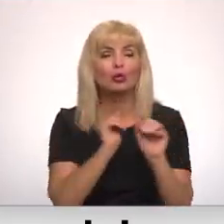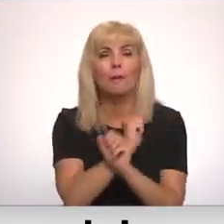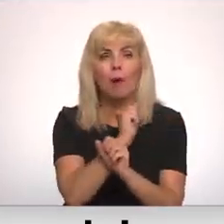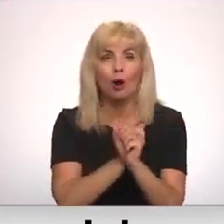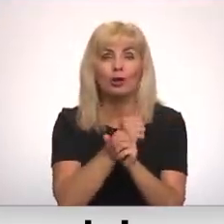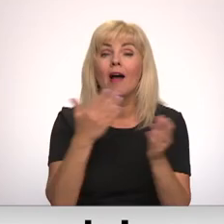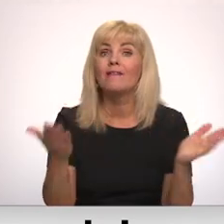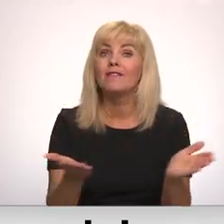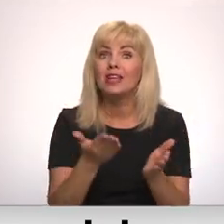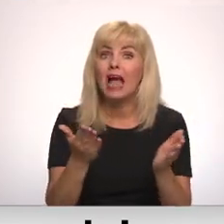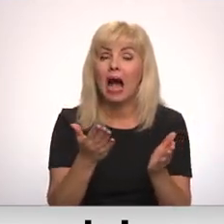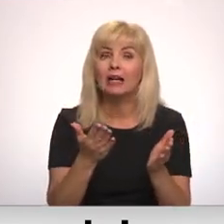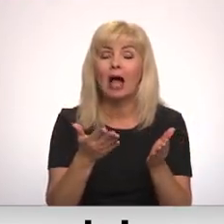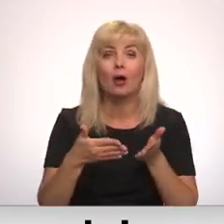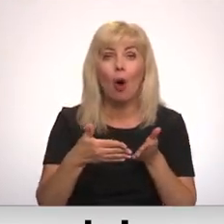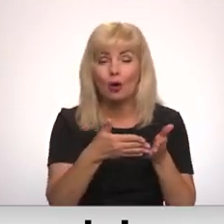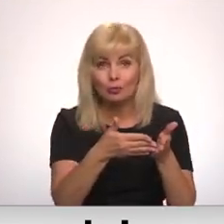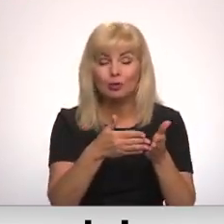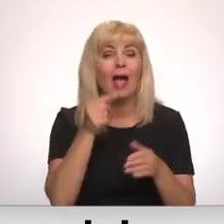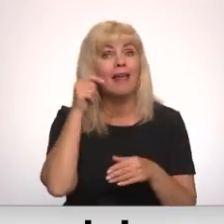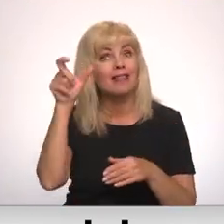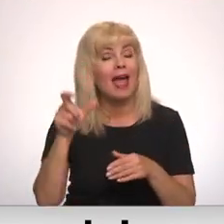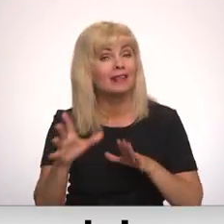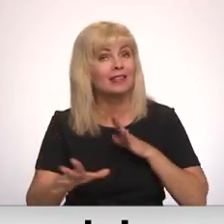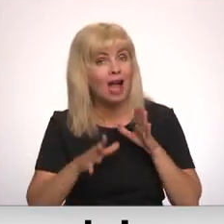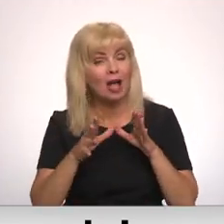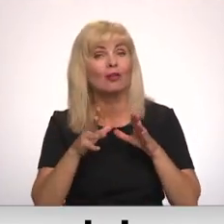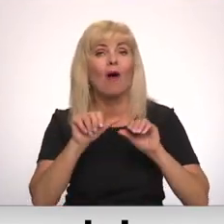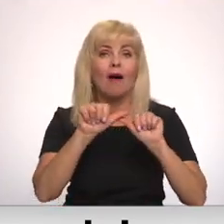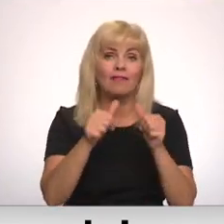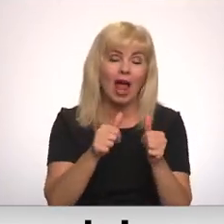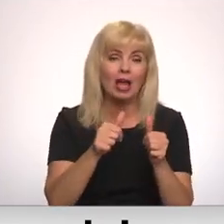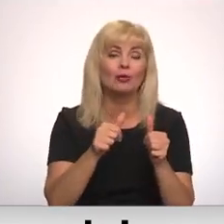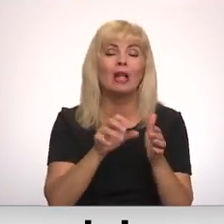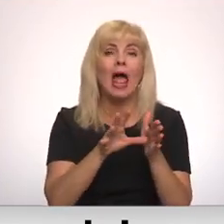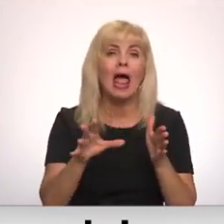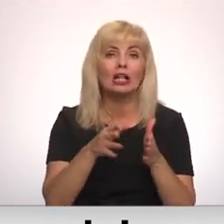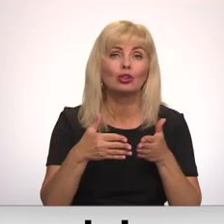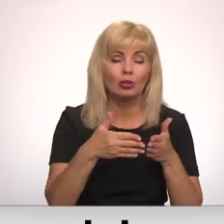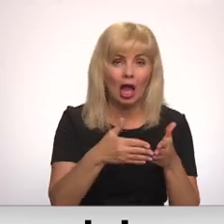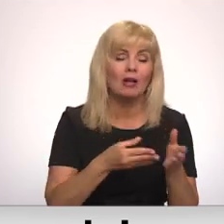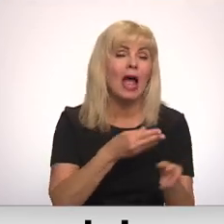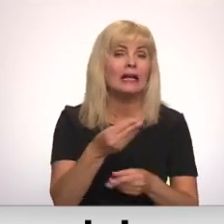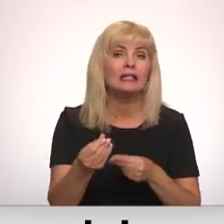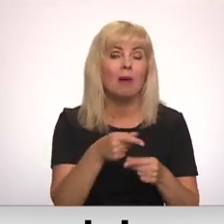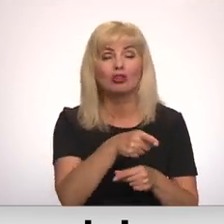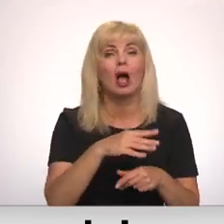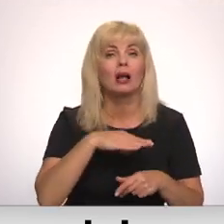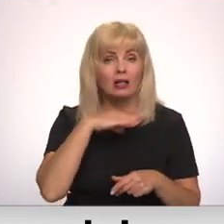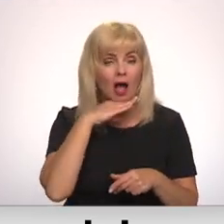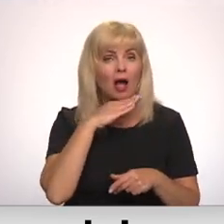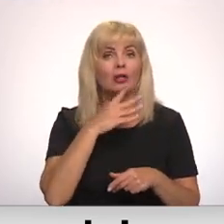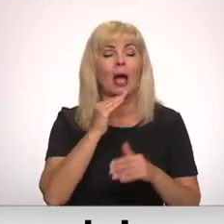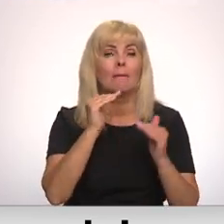un vieglāks korpus. Tikmēr tētis jau gatavojas būvēt nākamo elektrisko laivu, kuras izmaksas šajā klasē arī